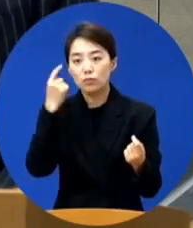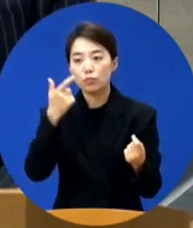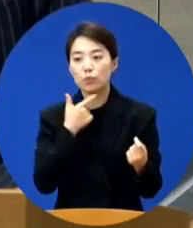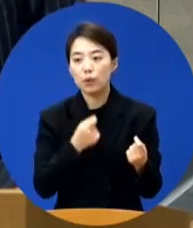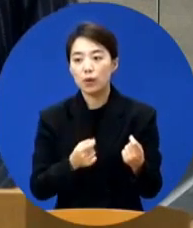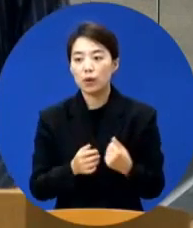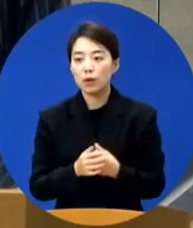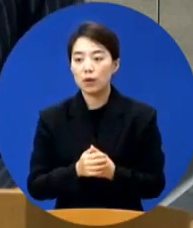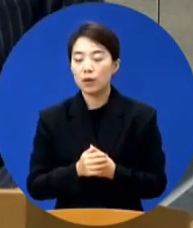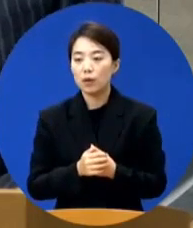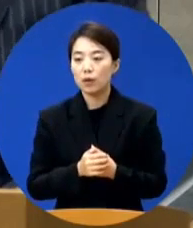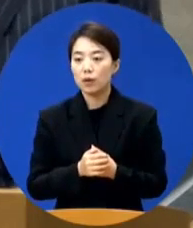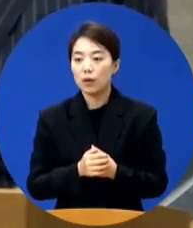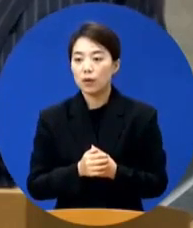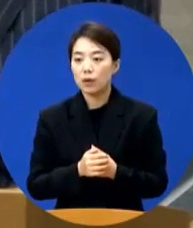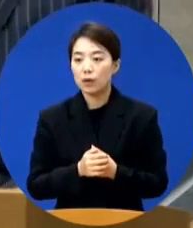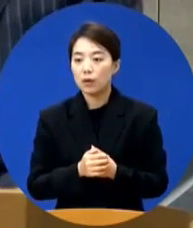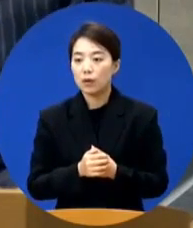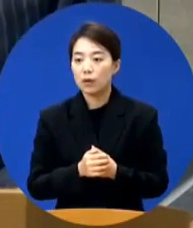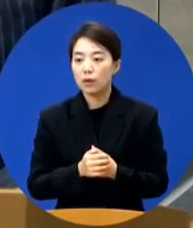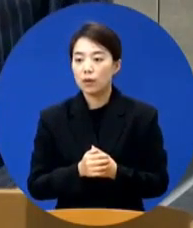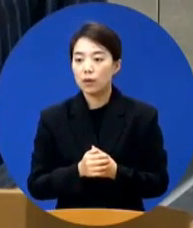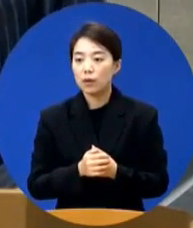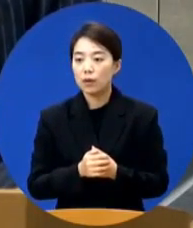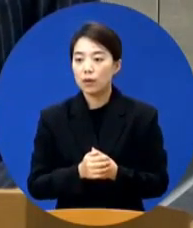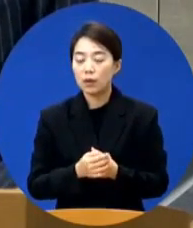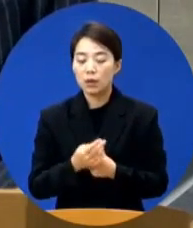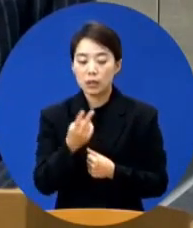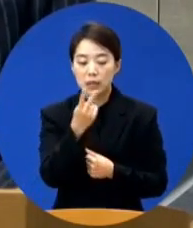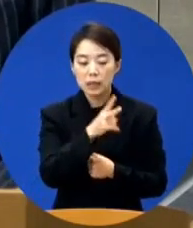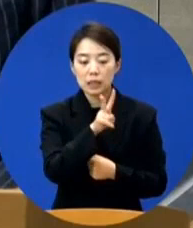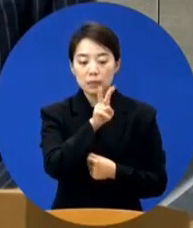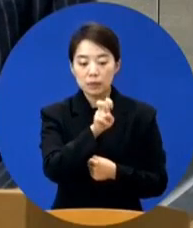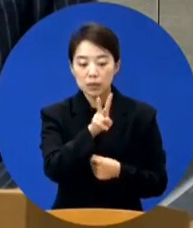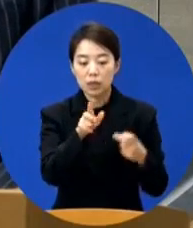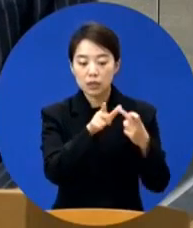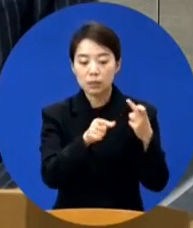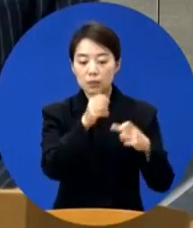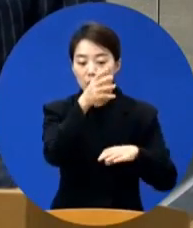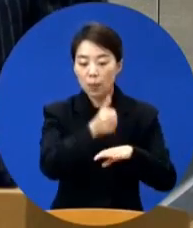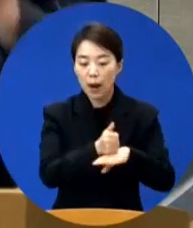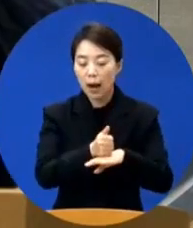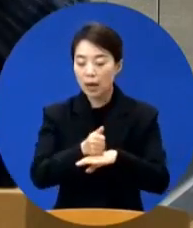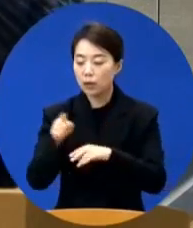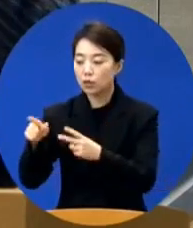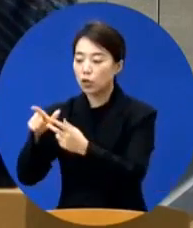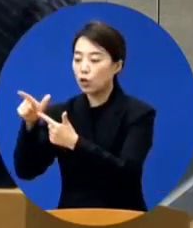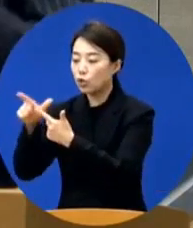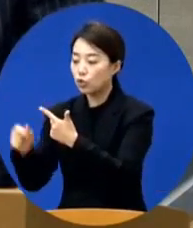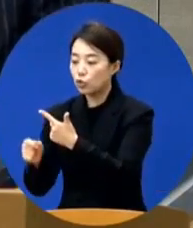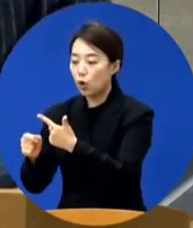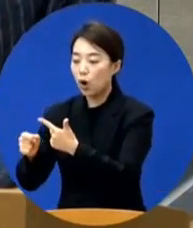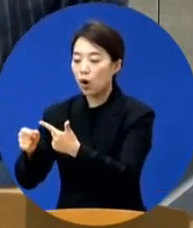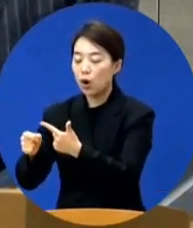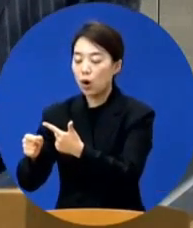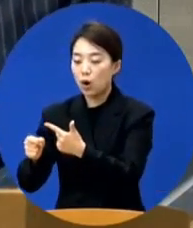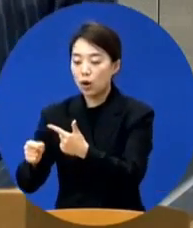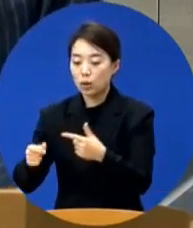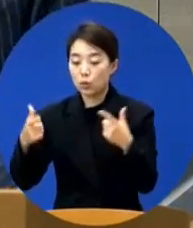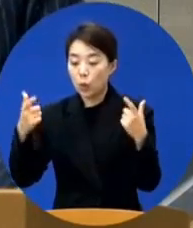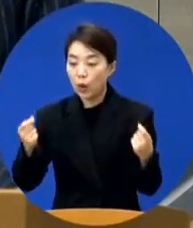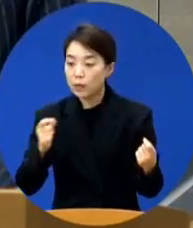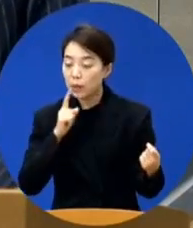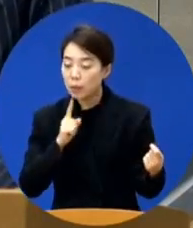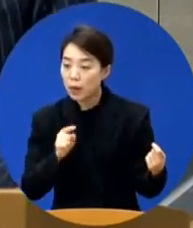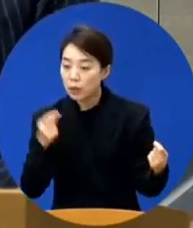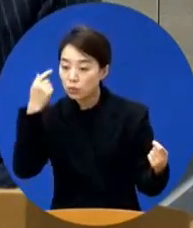지금 제가 지금 질문의 취지가 22년 12월 말 예상과 23년 6월 예상이 같다 이 말씀이신가요? 네네.